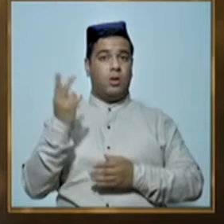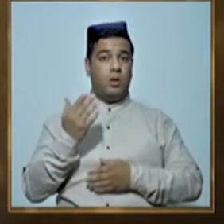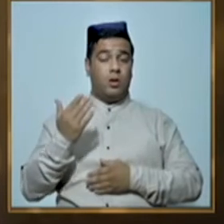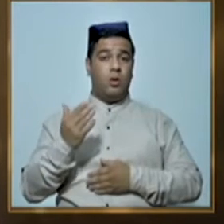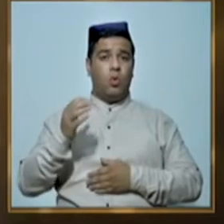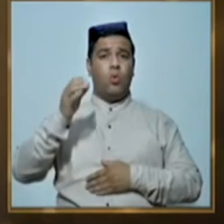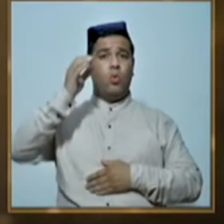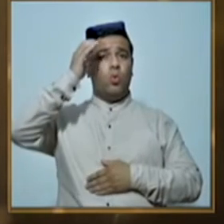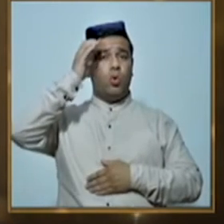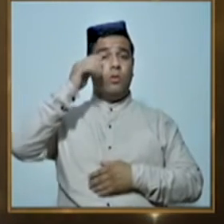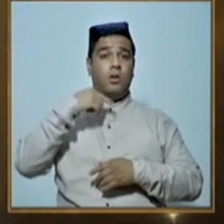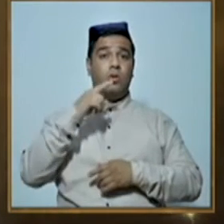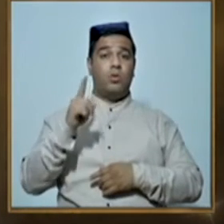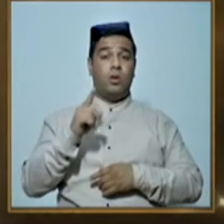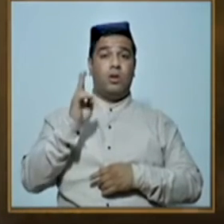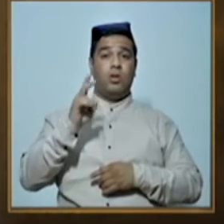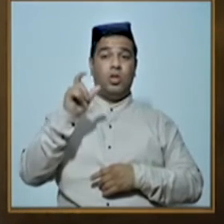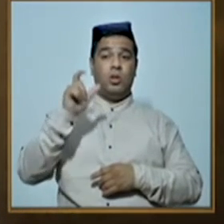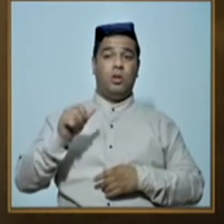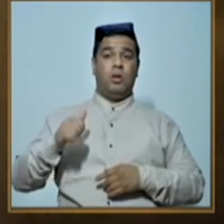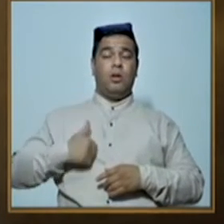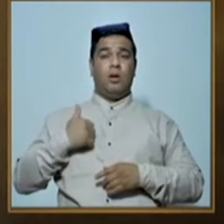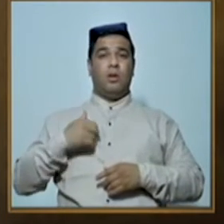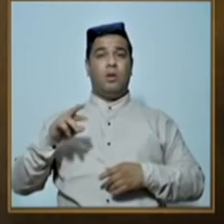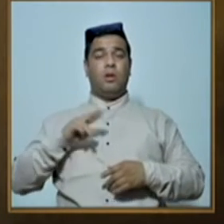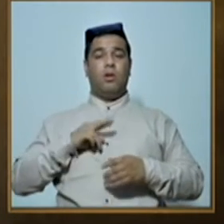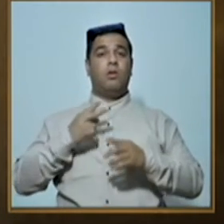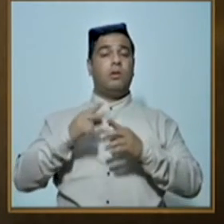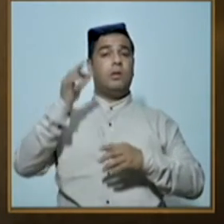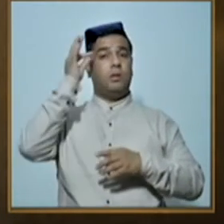Ulamolarimiz aytadiki, manmanlik qilgan odam esga olsin.